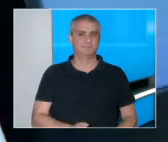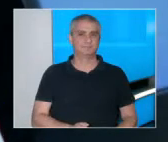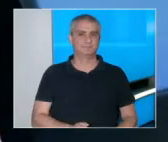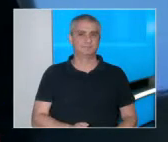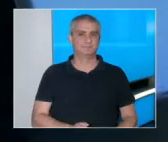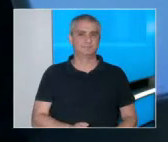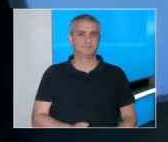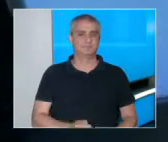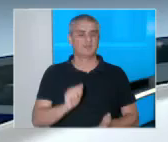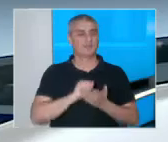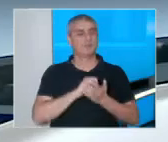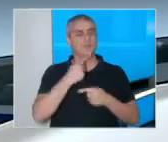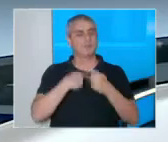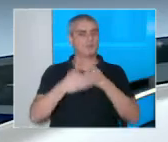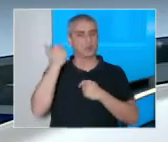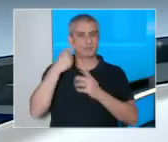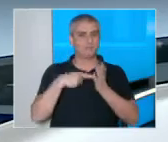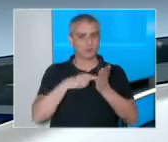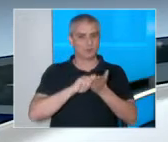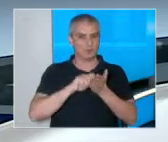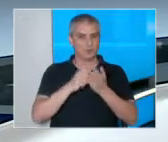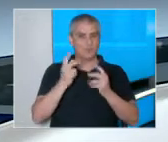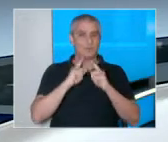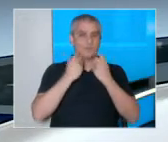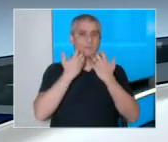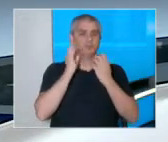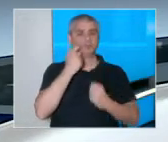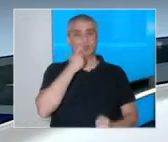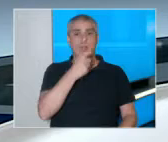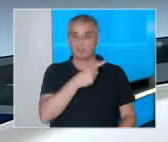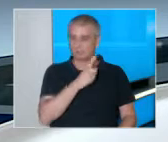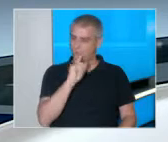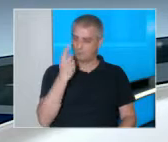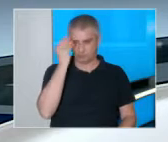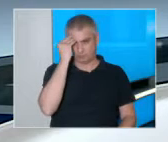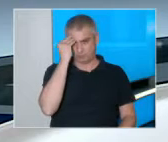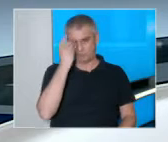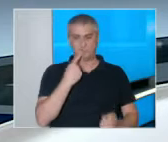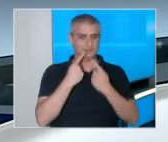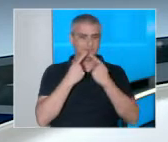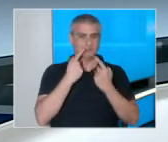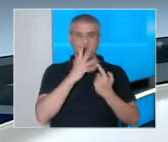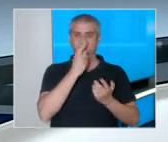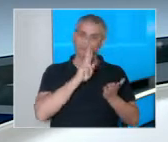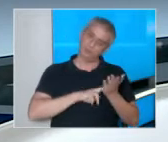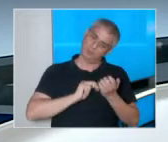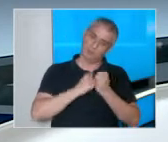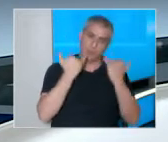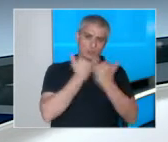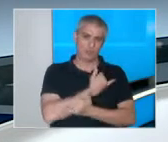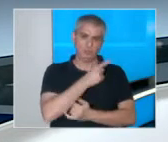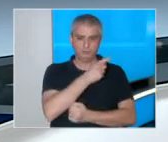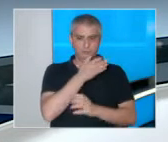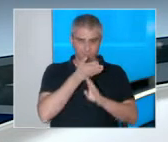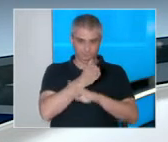מהעיתונאים של הדור הקודם שעוד סיקרו מקרוב את פרשיות אריה דרי. וכולנו זוכרים את השיח אז, האם הוא צודק או טועה בזה